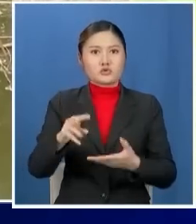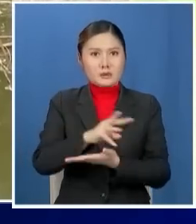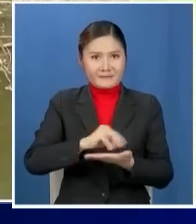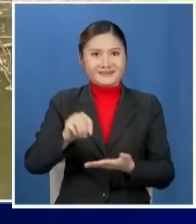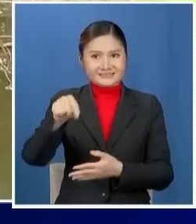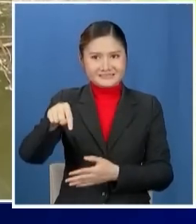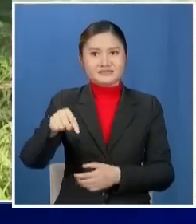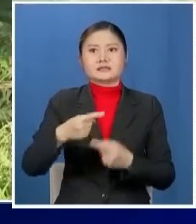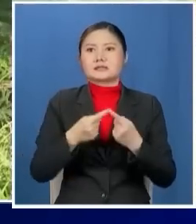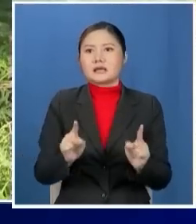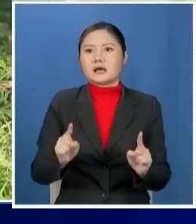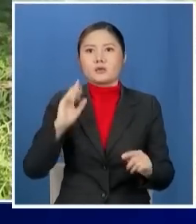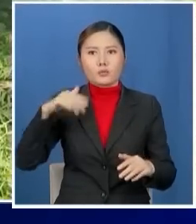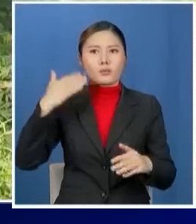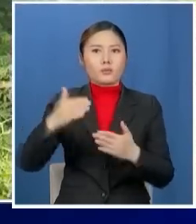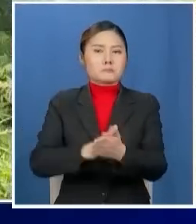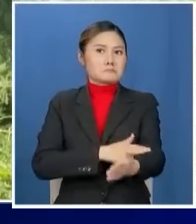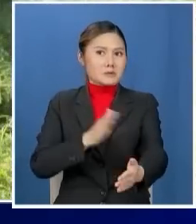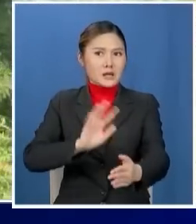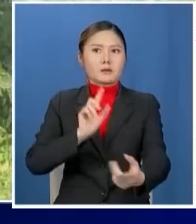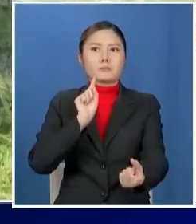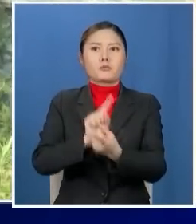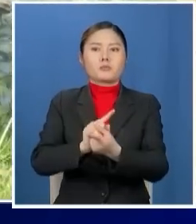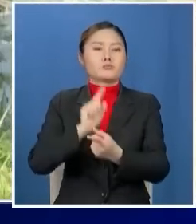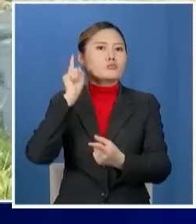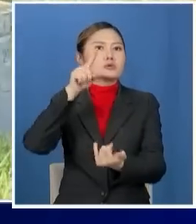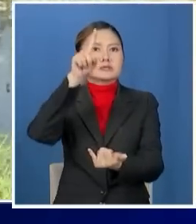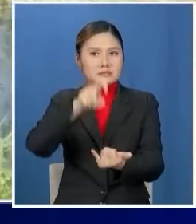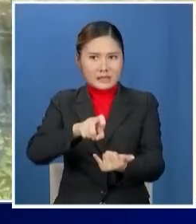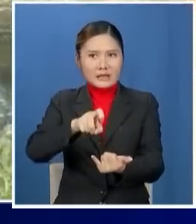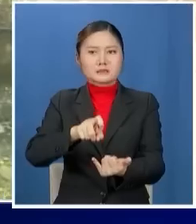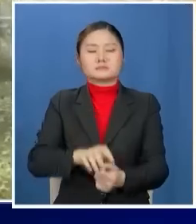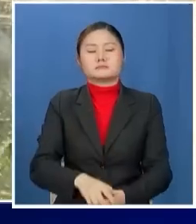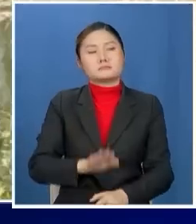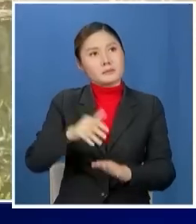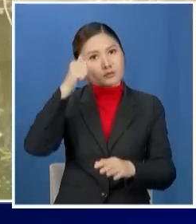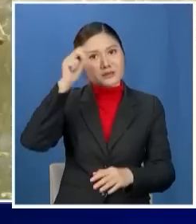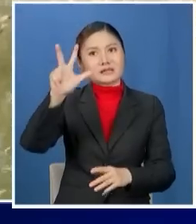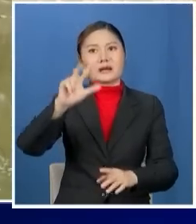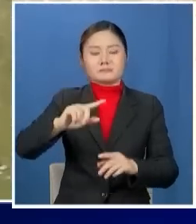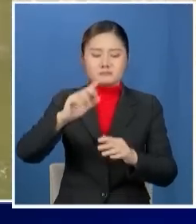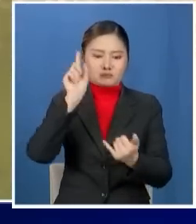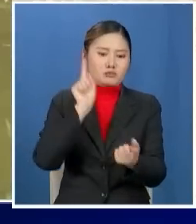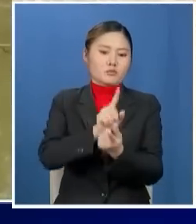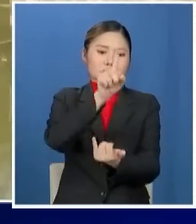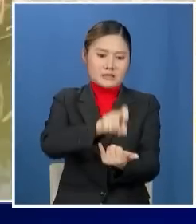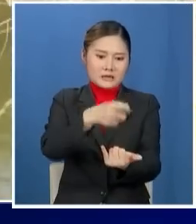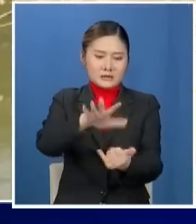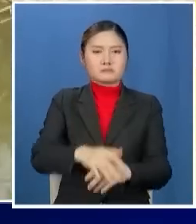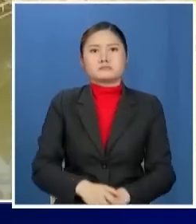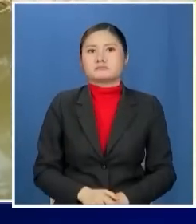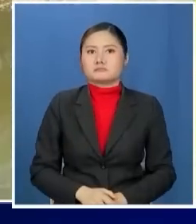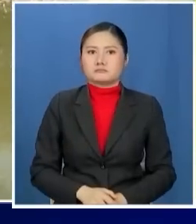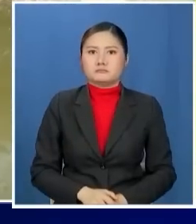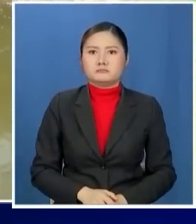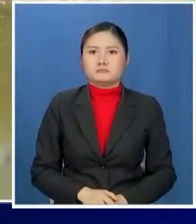นะแต่หลังจากนั้นปุ๊บก็พบเธอเป็นศพในอีก2วัน3วันถัดมา1เมษายนเรื่องมันกลายเป็นแบ